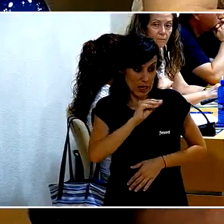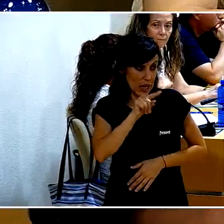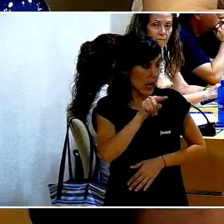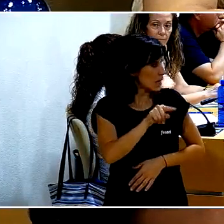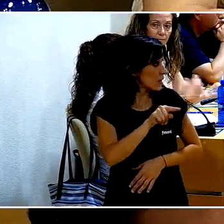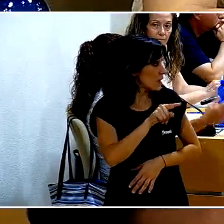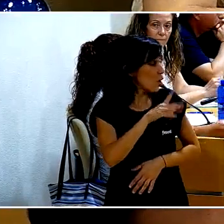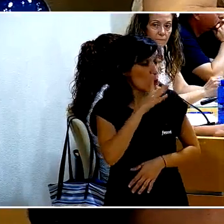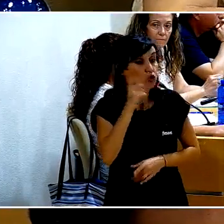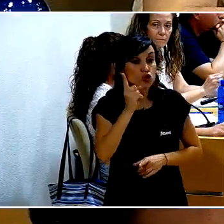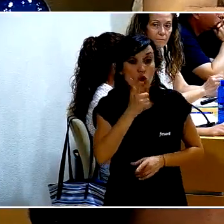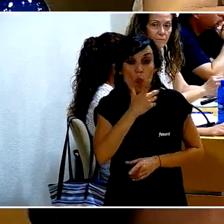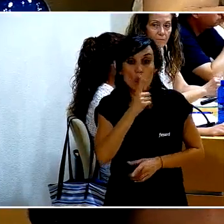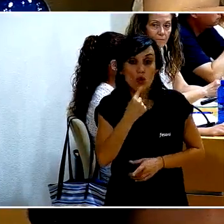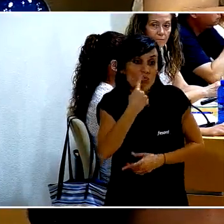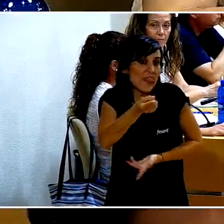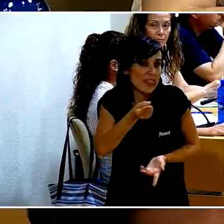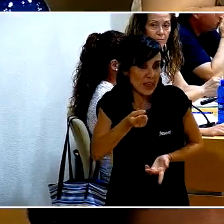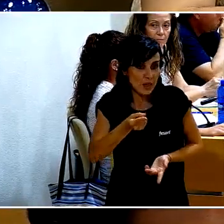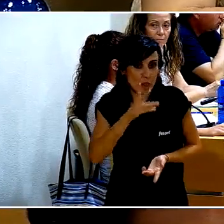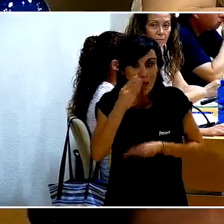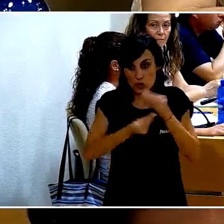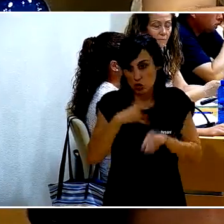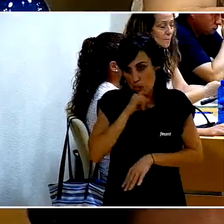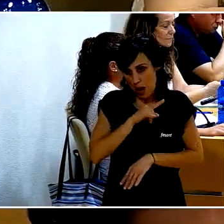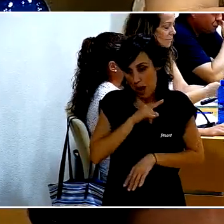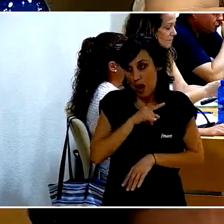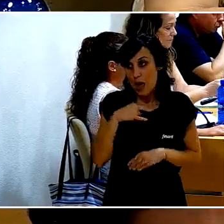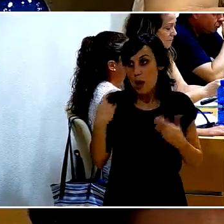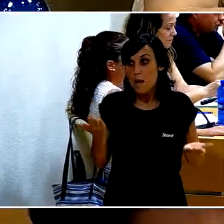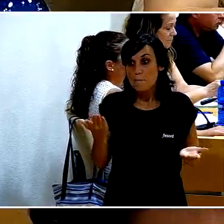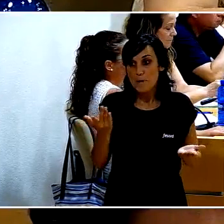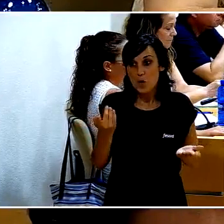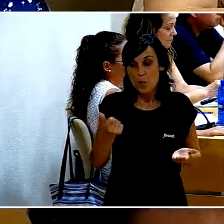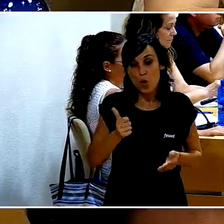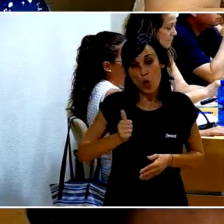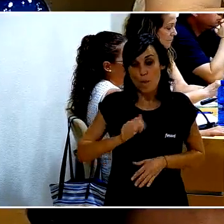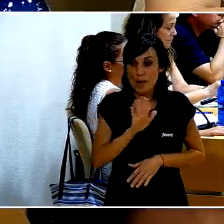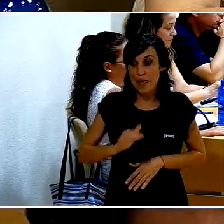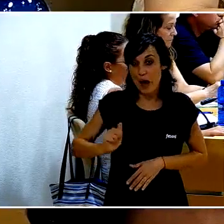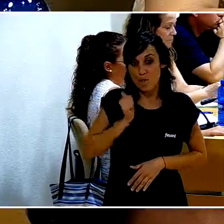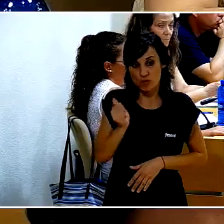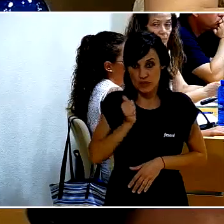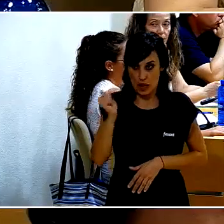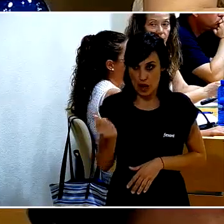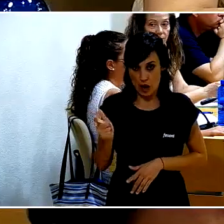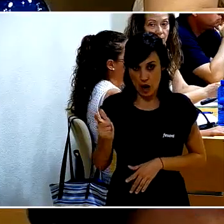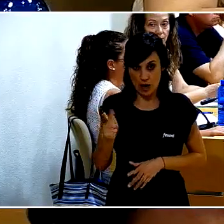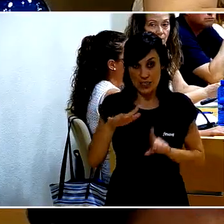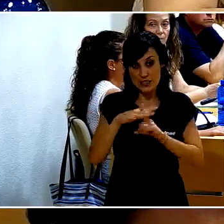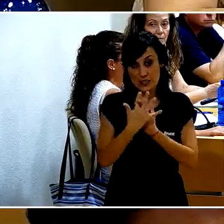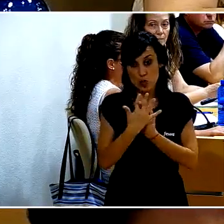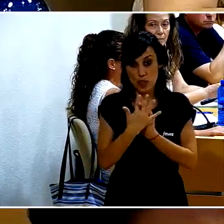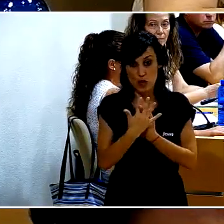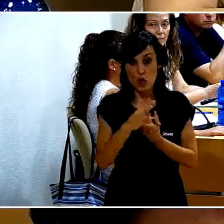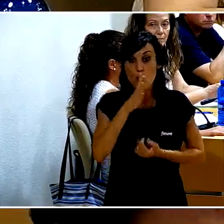que ha sigut simplement el fet de nombrar-ho. Està molt mal fet, però que no vull que desaprofite des de la situació,